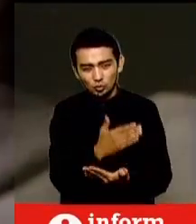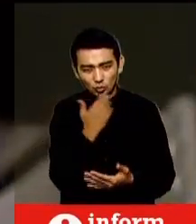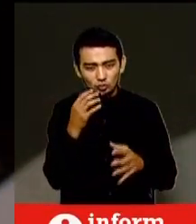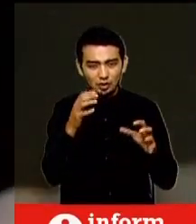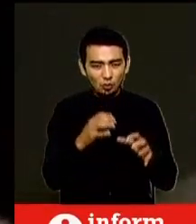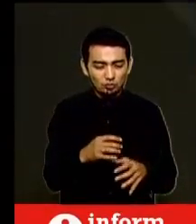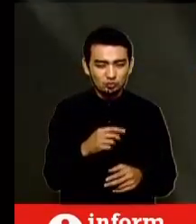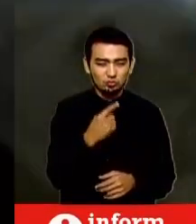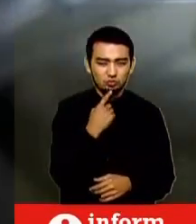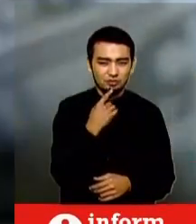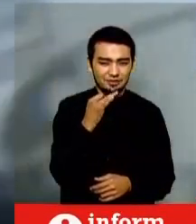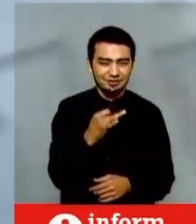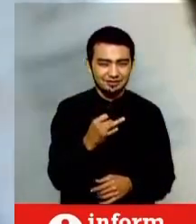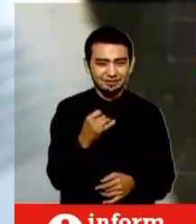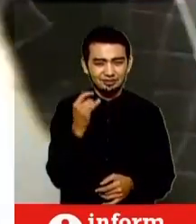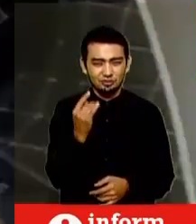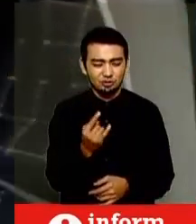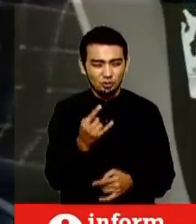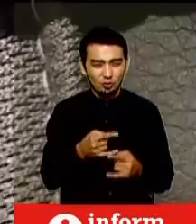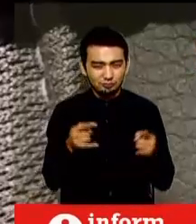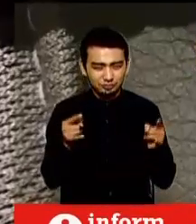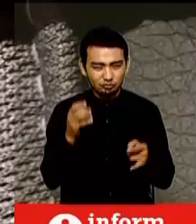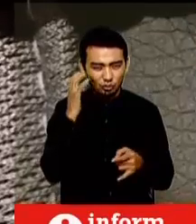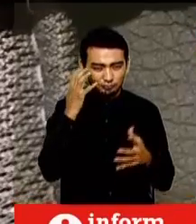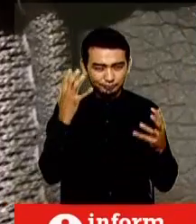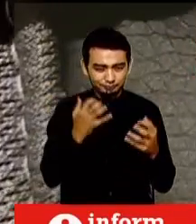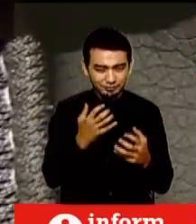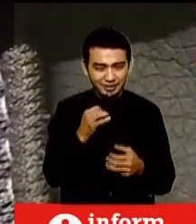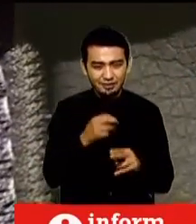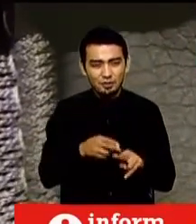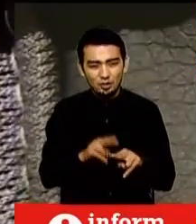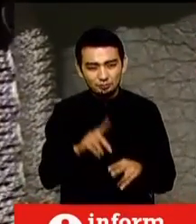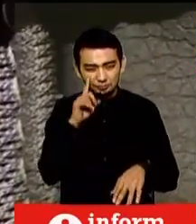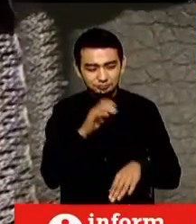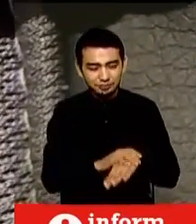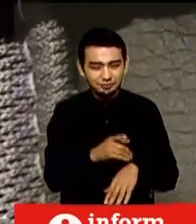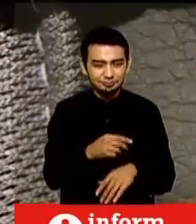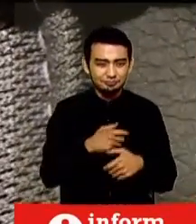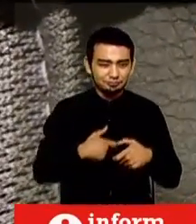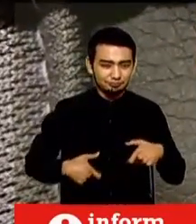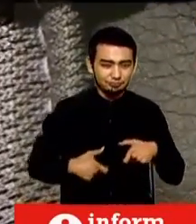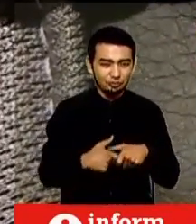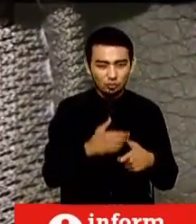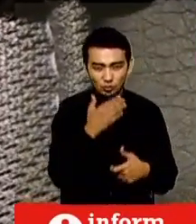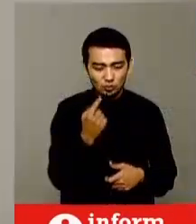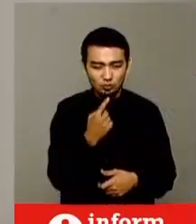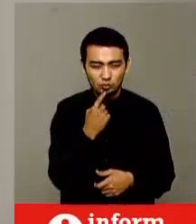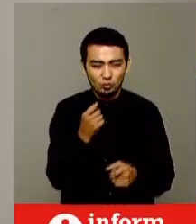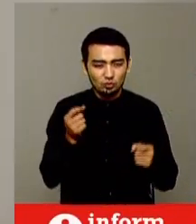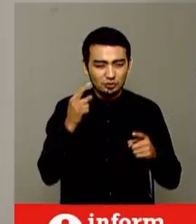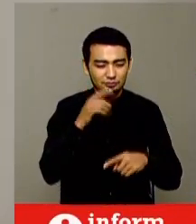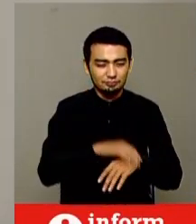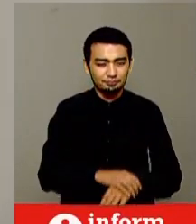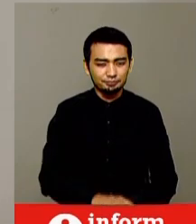правило, сложно. Задние стекла чаще всего покрываются тонировкой, и заметить непристегнутого ребенка сложно.